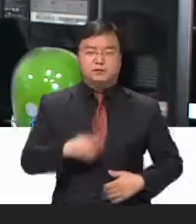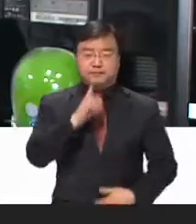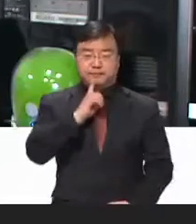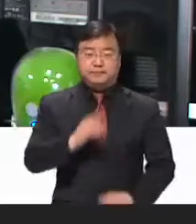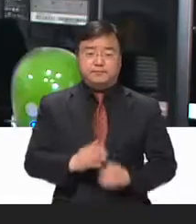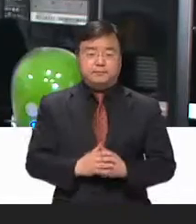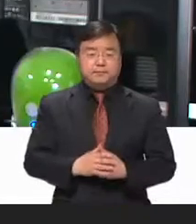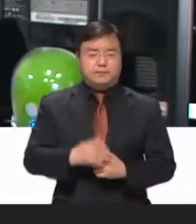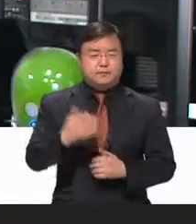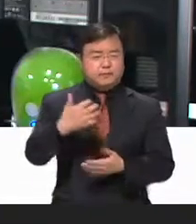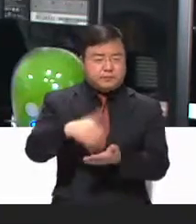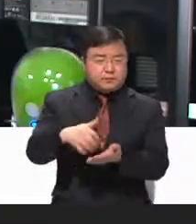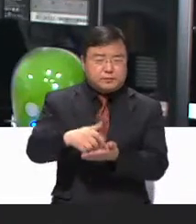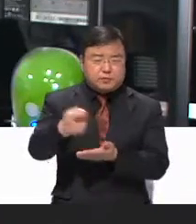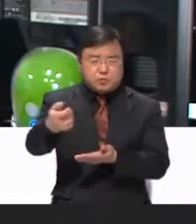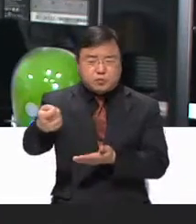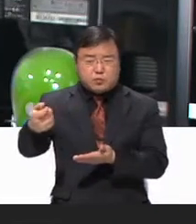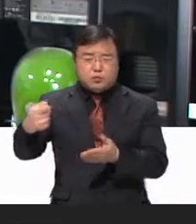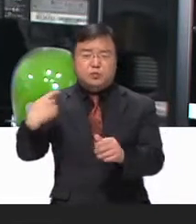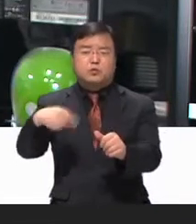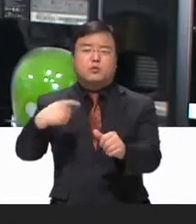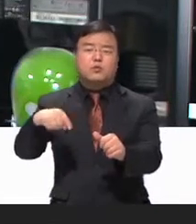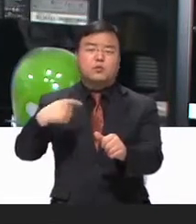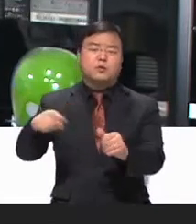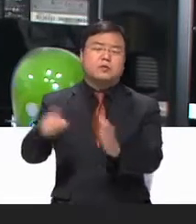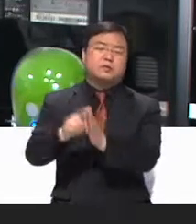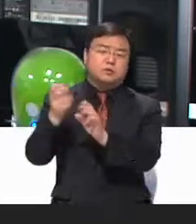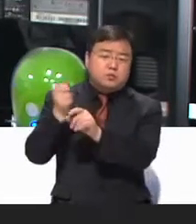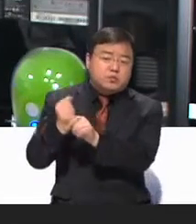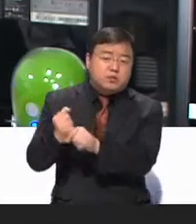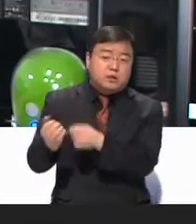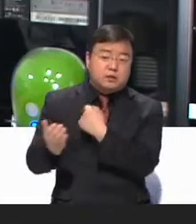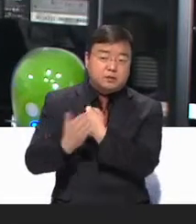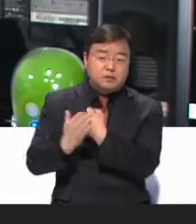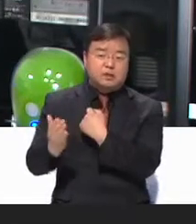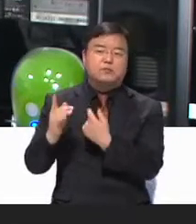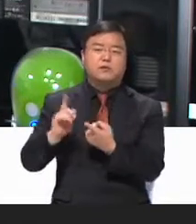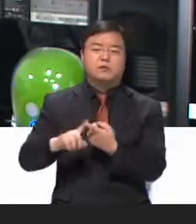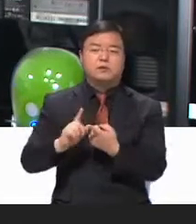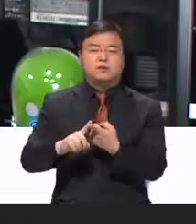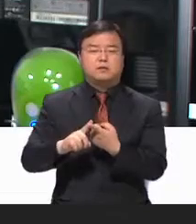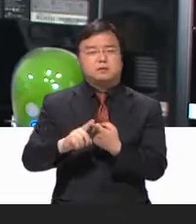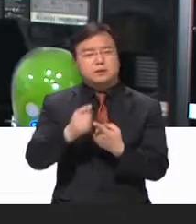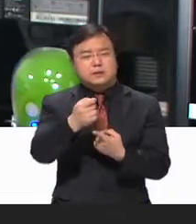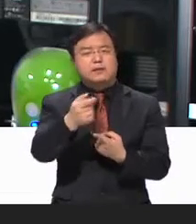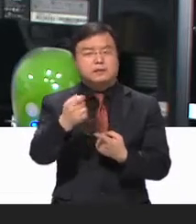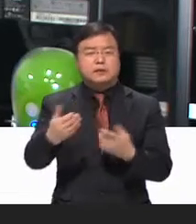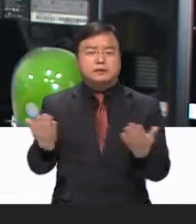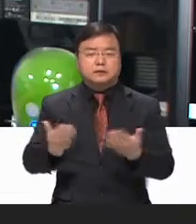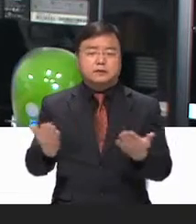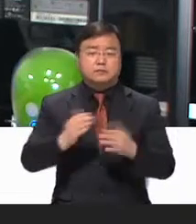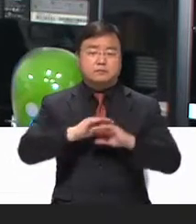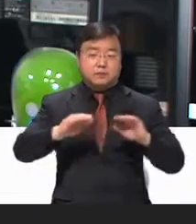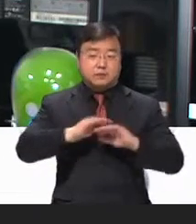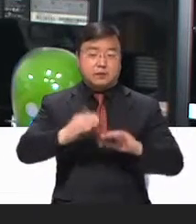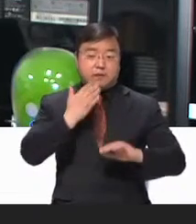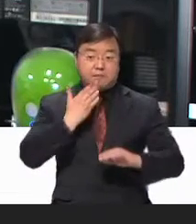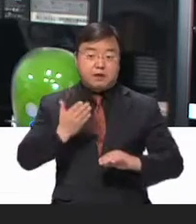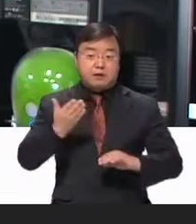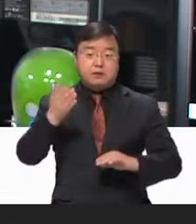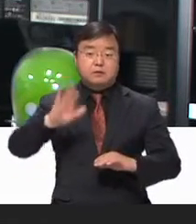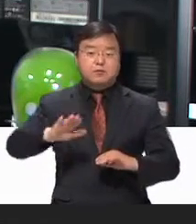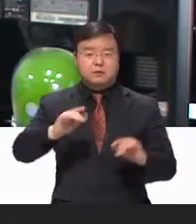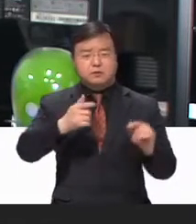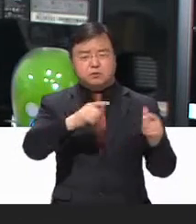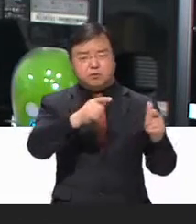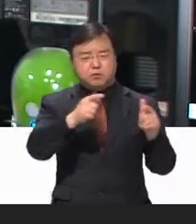그 교육의 의존에 가지 팁이 되다 보니까 아주 소소한 그런 부분에는 대응에 가능할지 몰라도 아드 여러